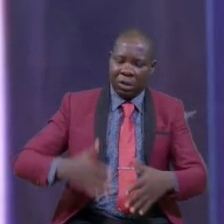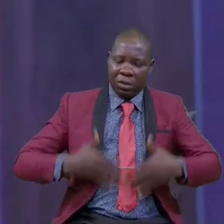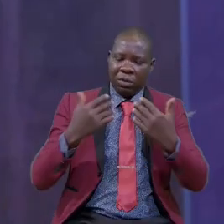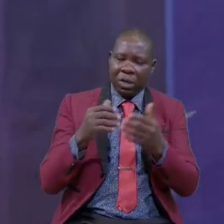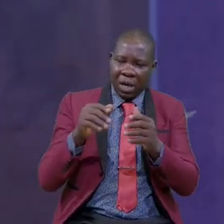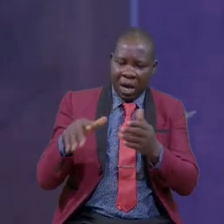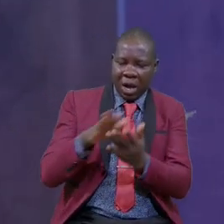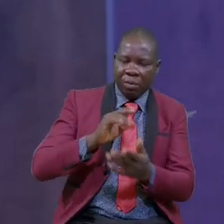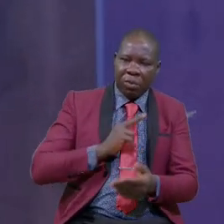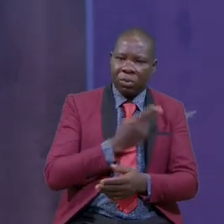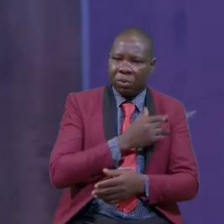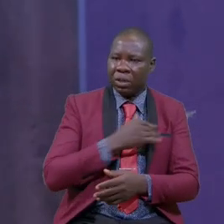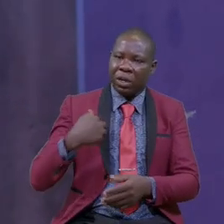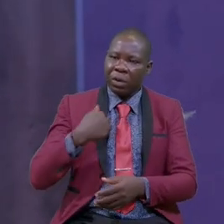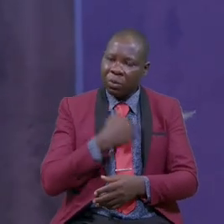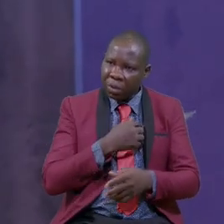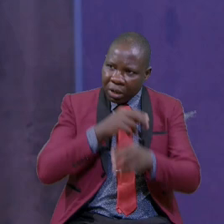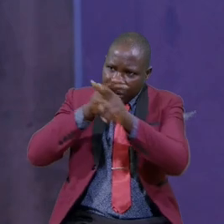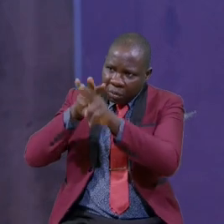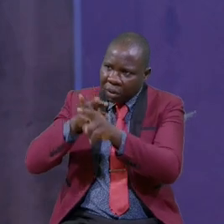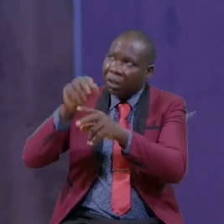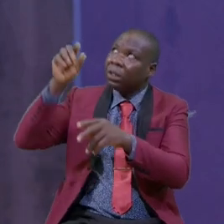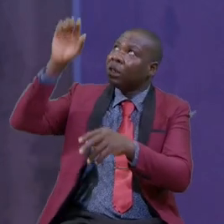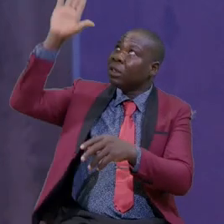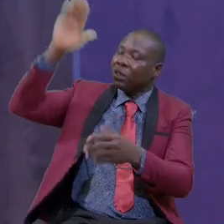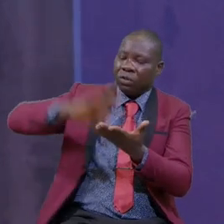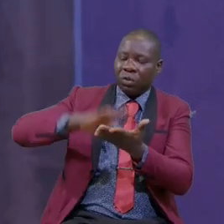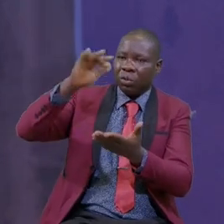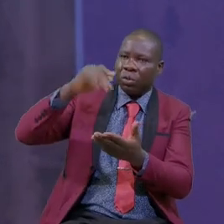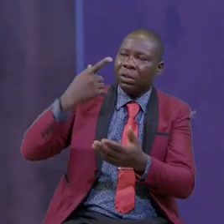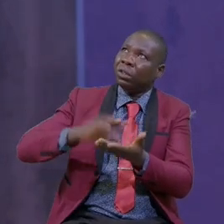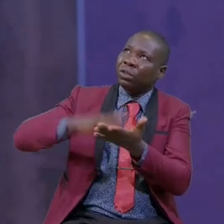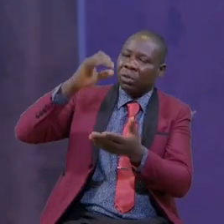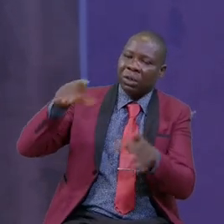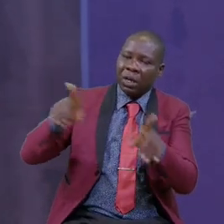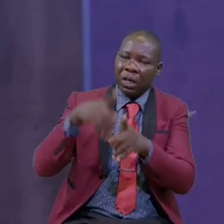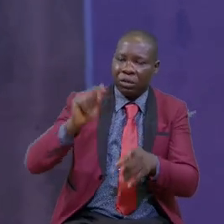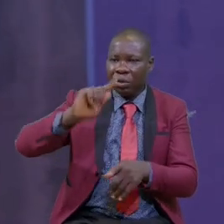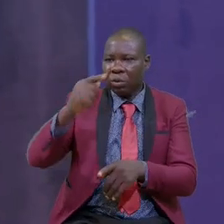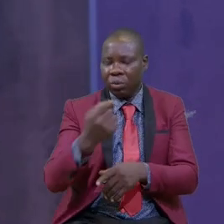contemplé sa gloire, une gloire comme la gloire du Fils unique venu du Père,